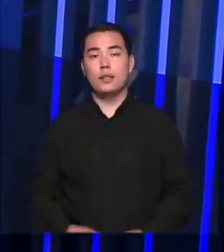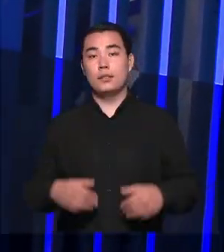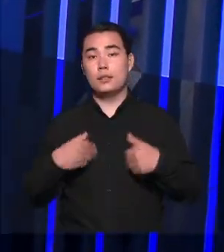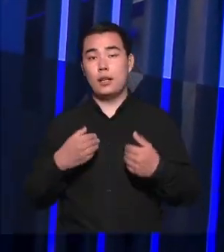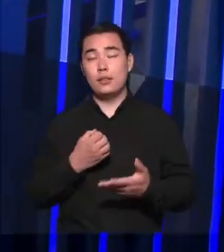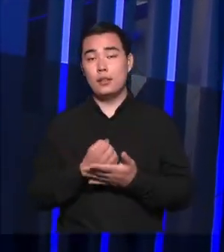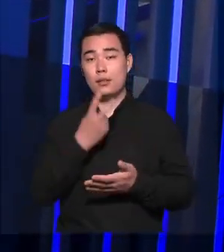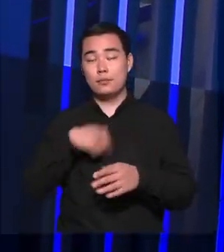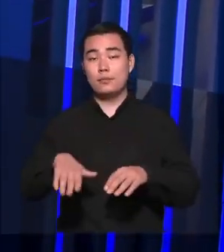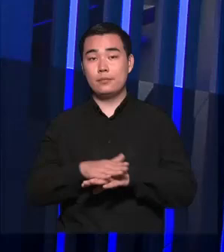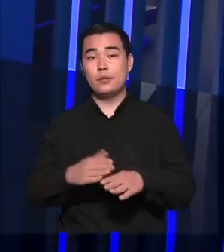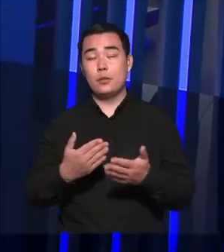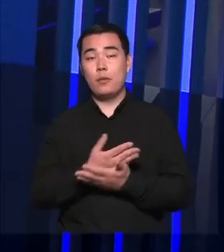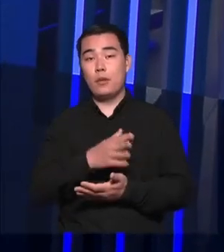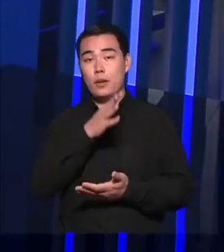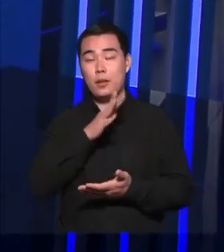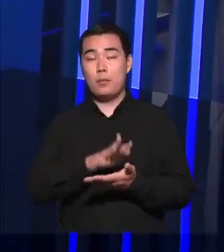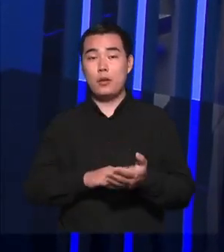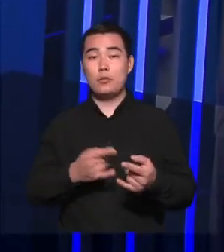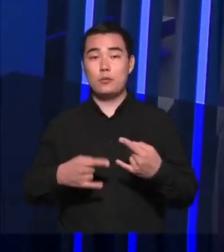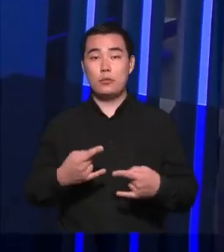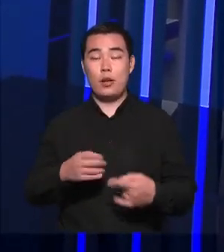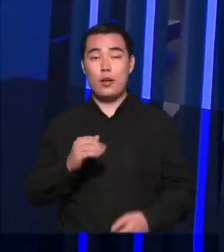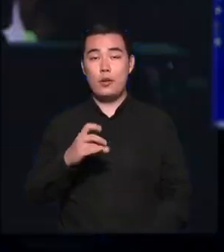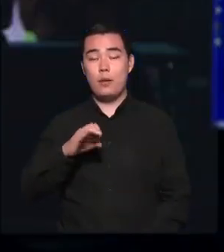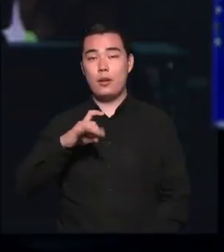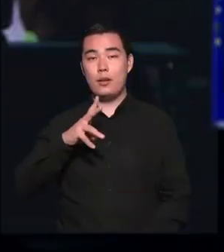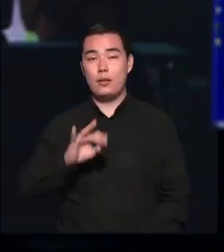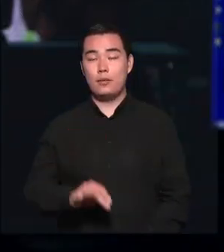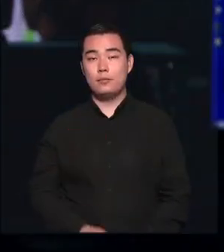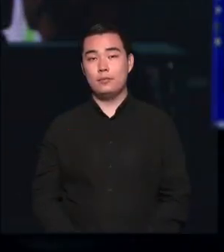Қайырлы кеш, құрметті көрермен, эфирде жаңа уақыт, студияда Айгүл Әбілқали.